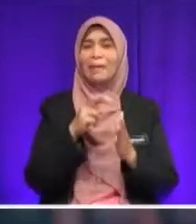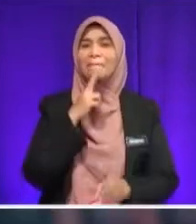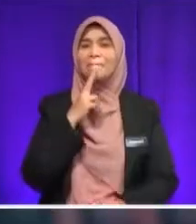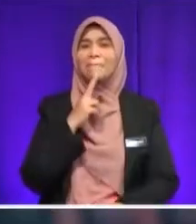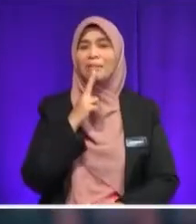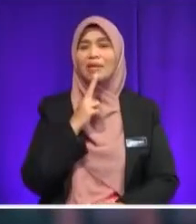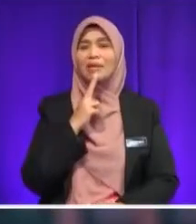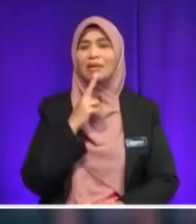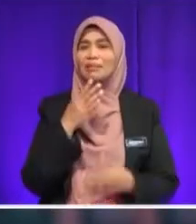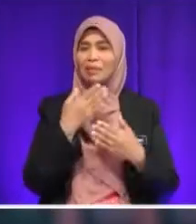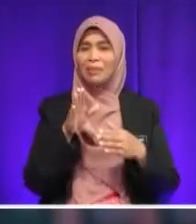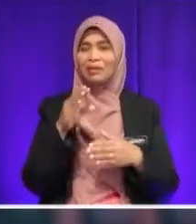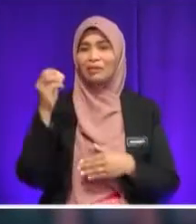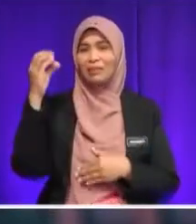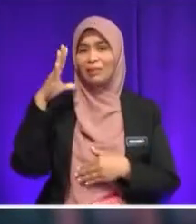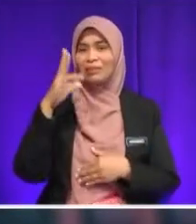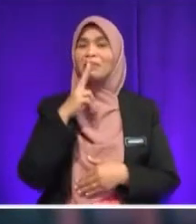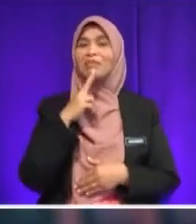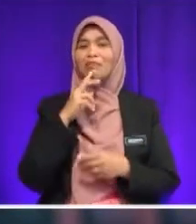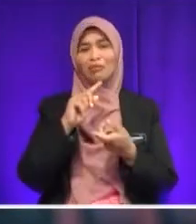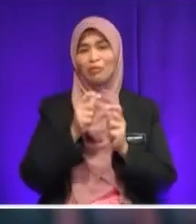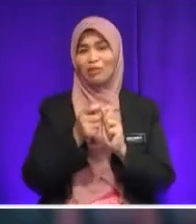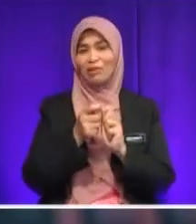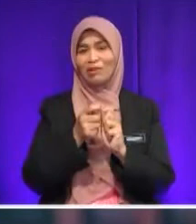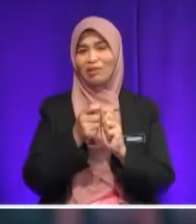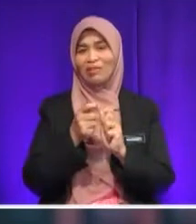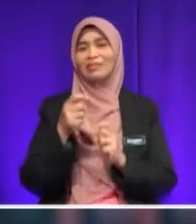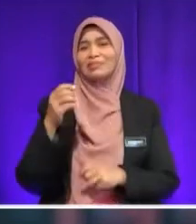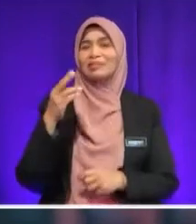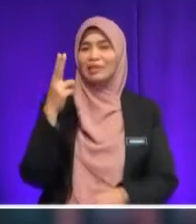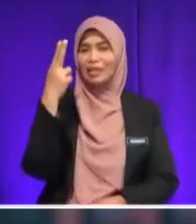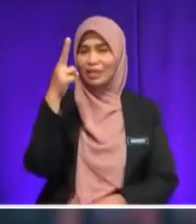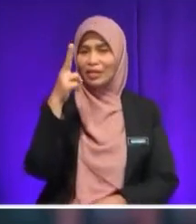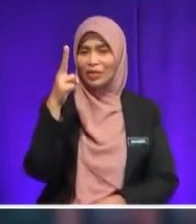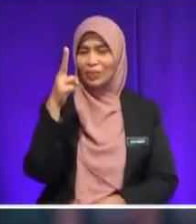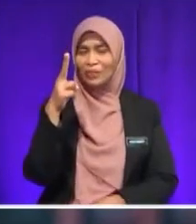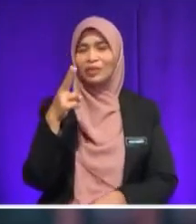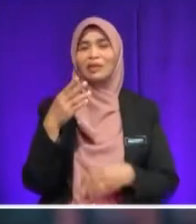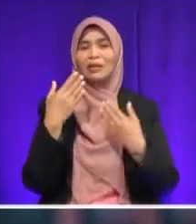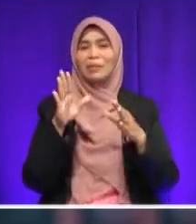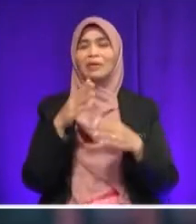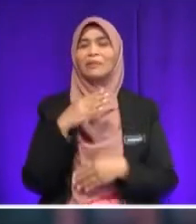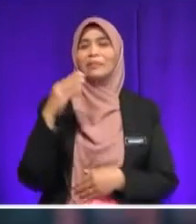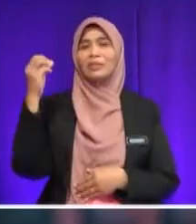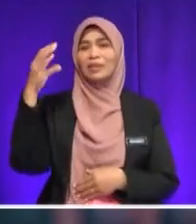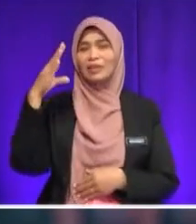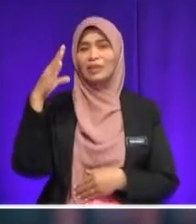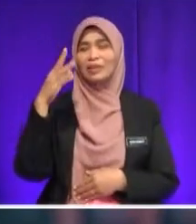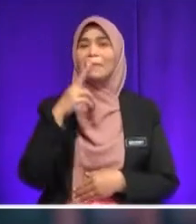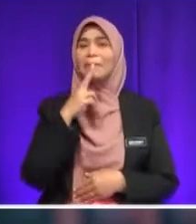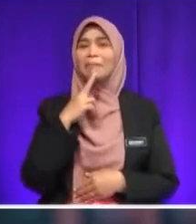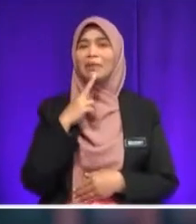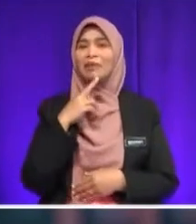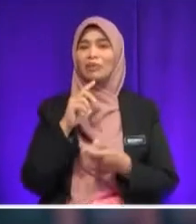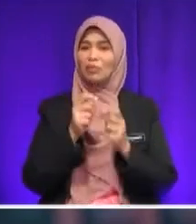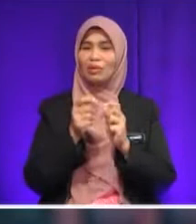Lepas lampu merah biasanya dia kentut aja lampu hijau charmfil betulin aja di selepas lampu merah lampu hijau Kamulah